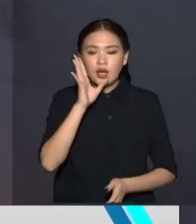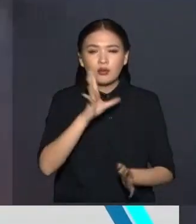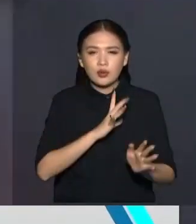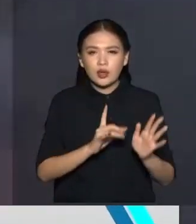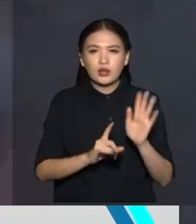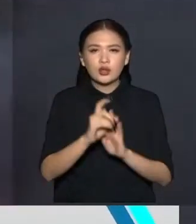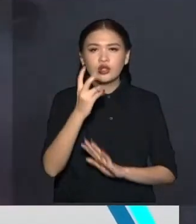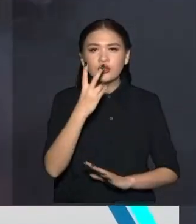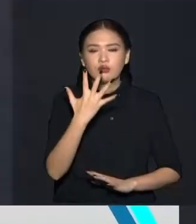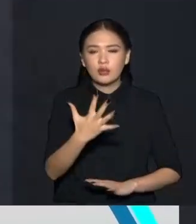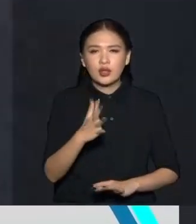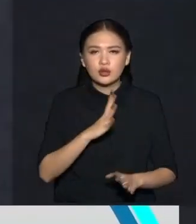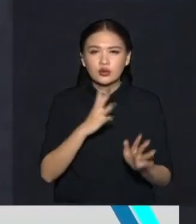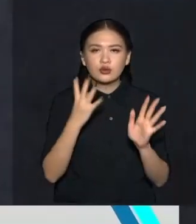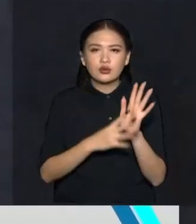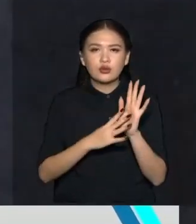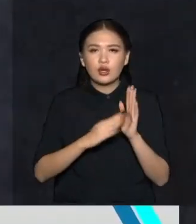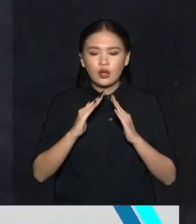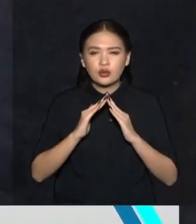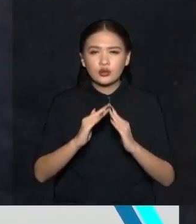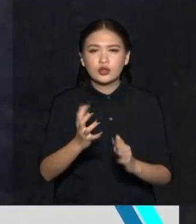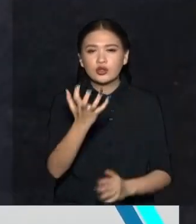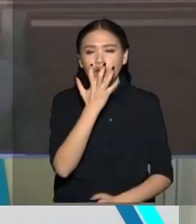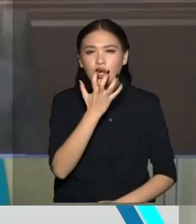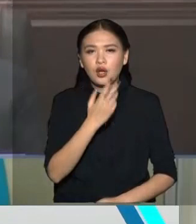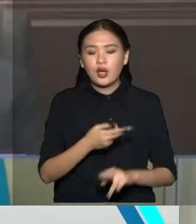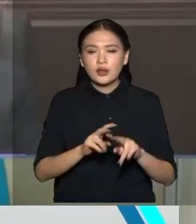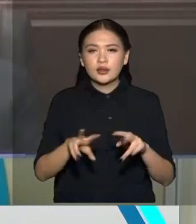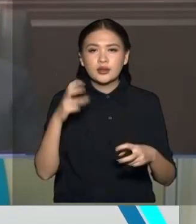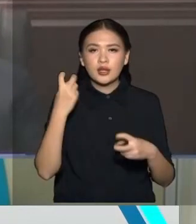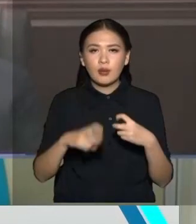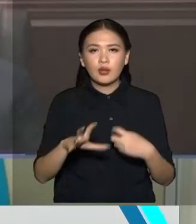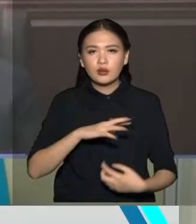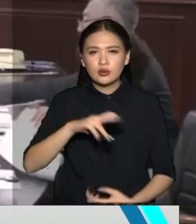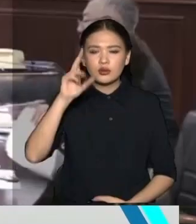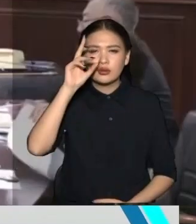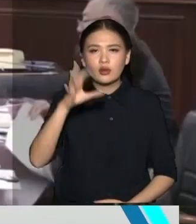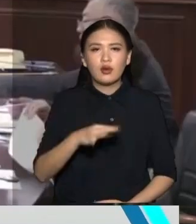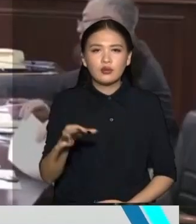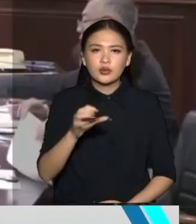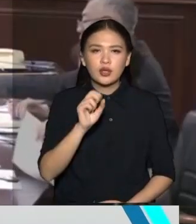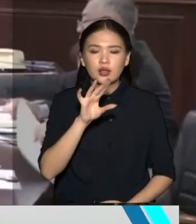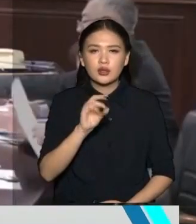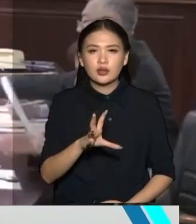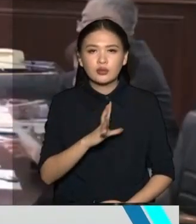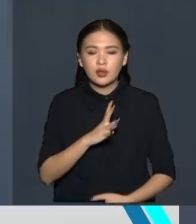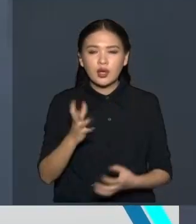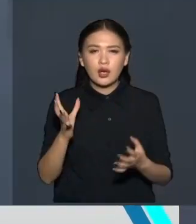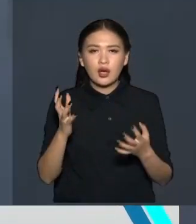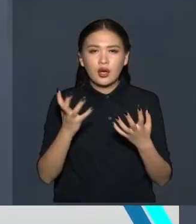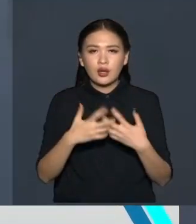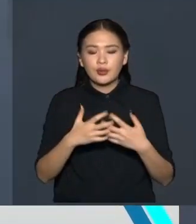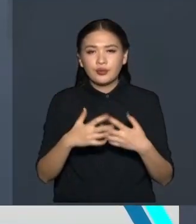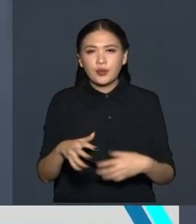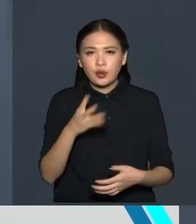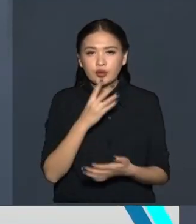көп қабатты, 90 шақты жер үйдің жылу желілері сыр берді. Бүгін үкімет сағатында облыс әкімі осылай деп есеп берді. Өз